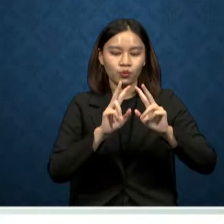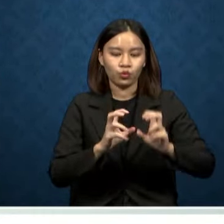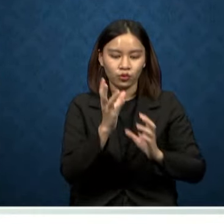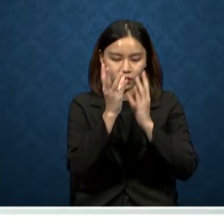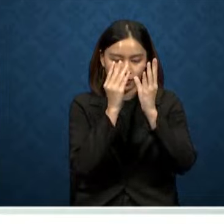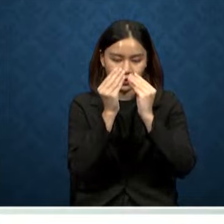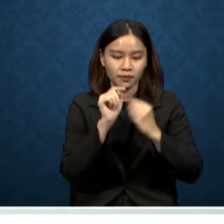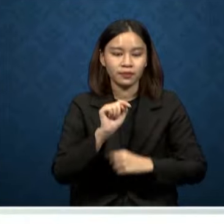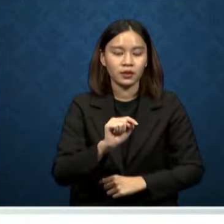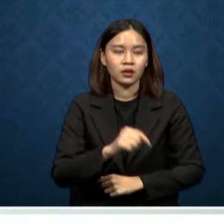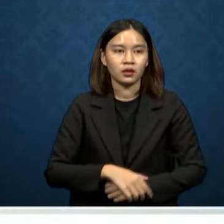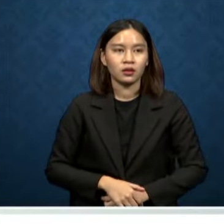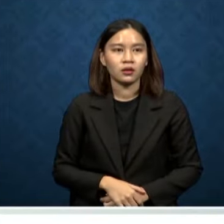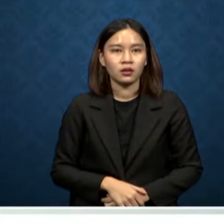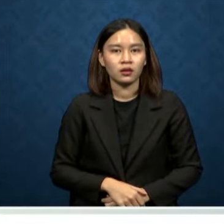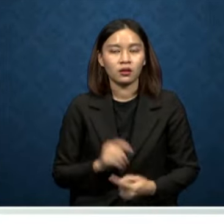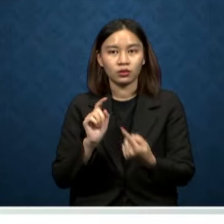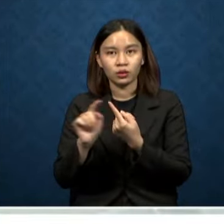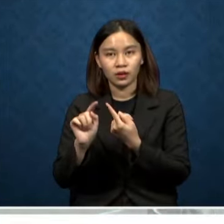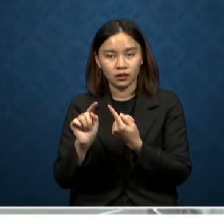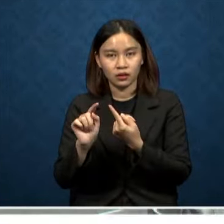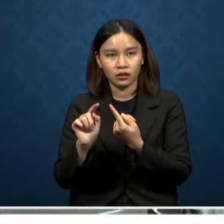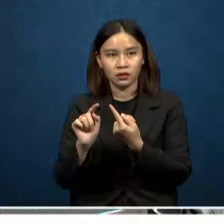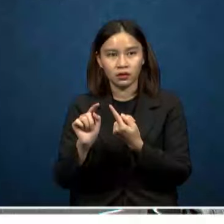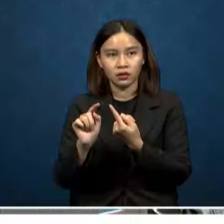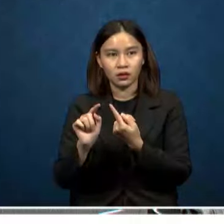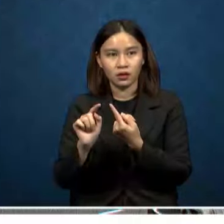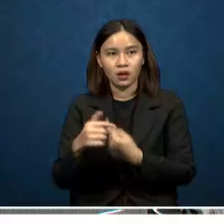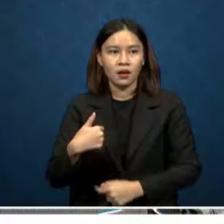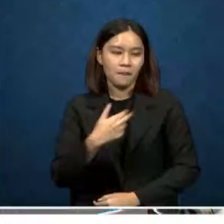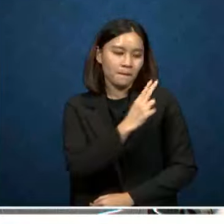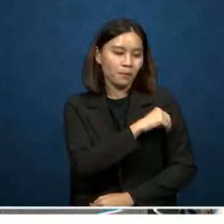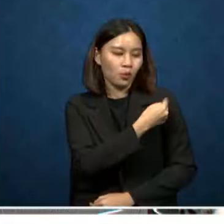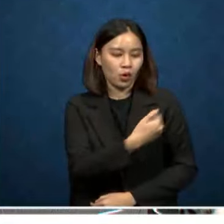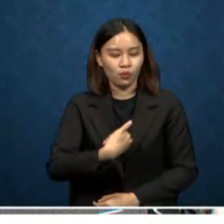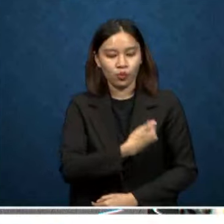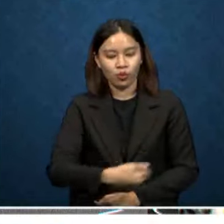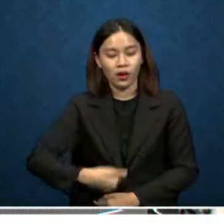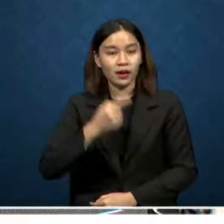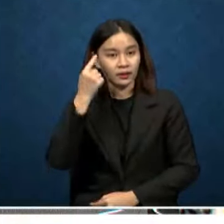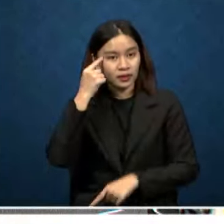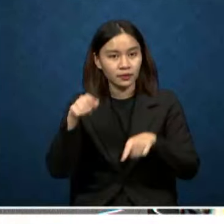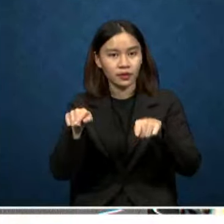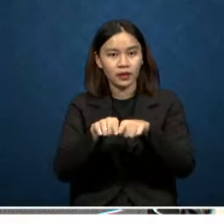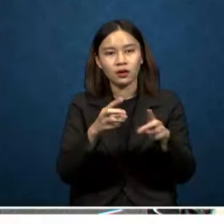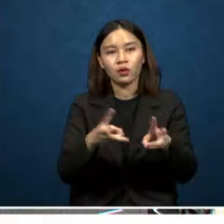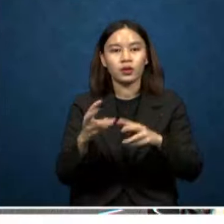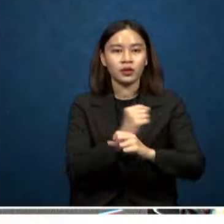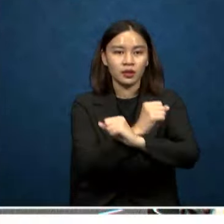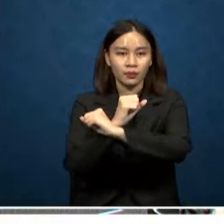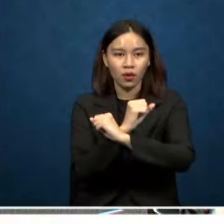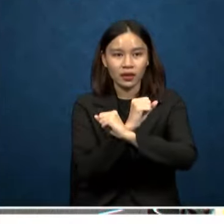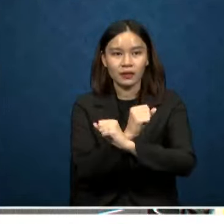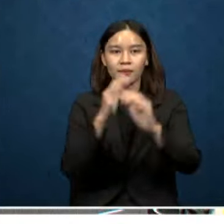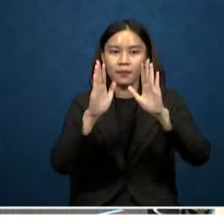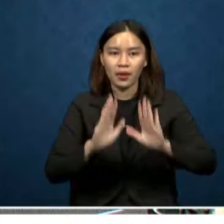นี้จริงๆแล้วมิติของสาธารณสุขเนี่ยอันนี้เห็นด้วยนะครับแต่มิติของการป้องกันมีหลาย